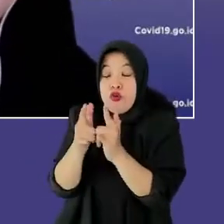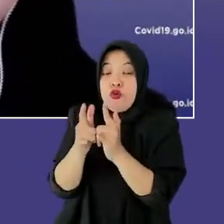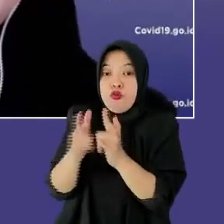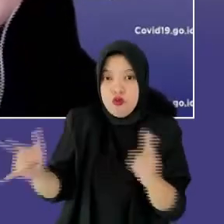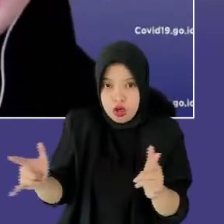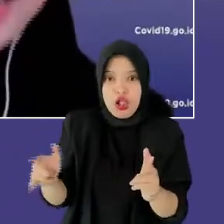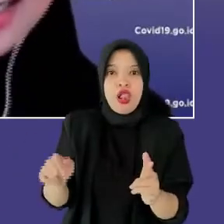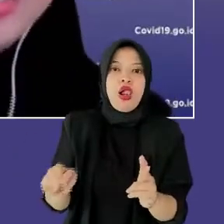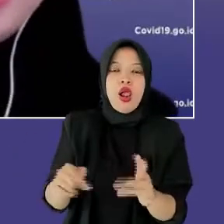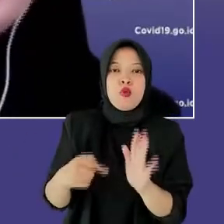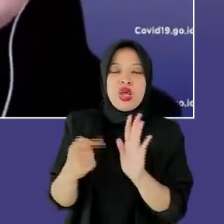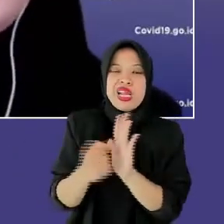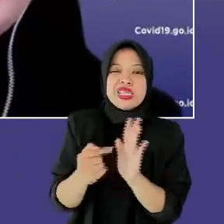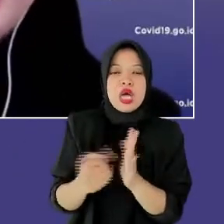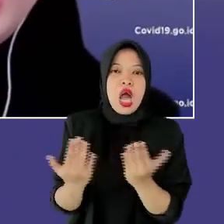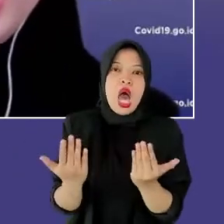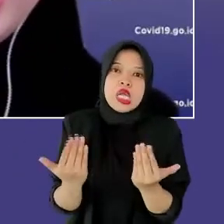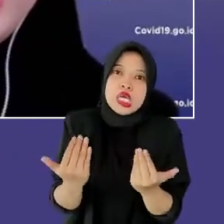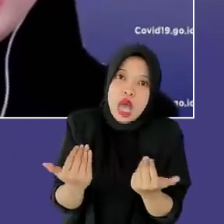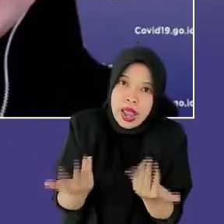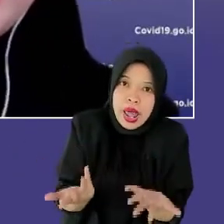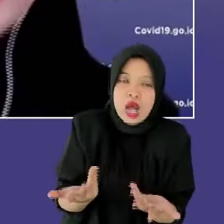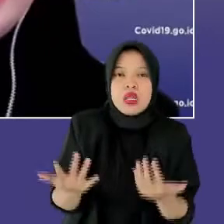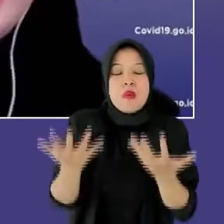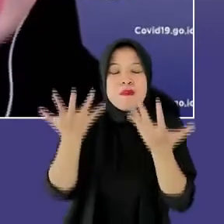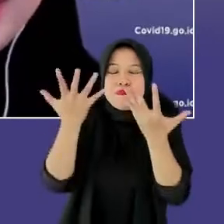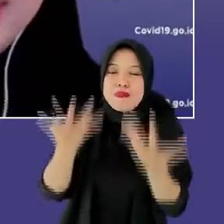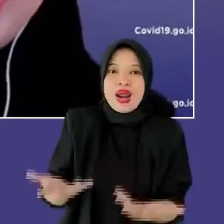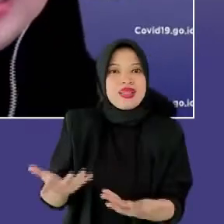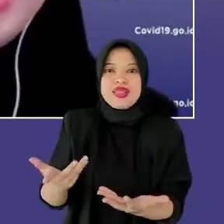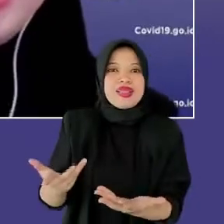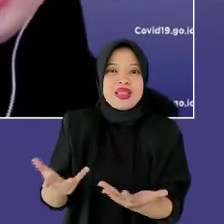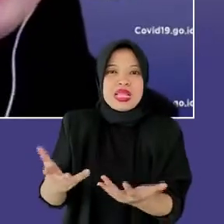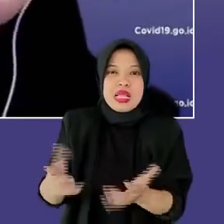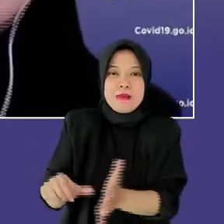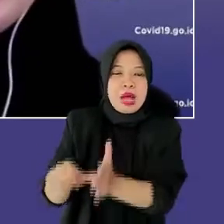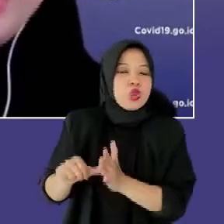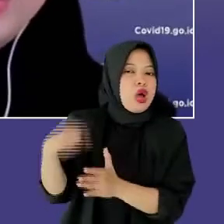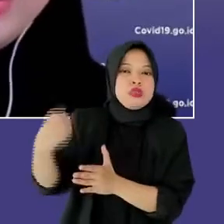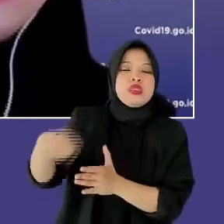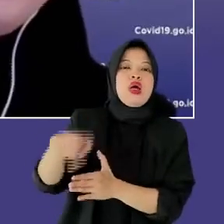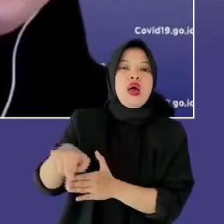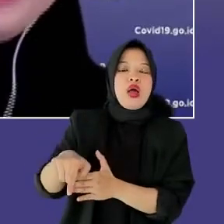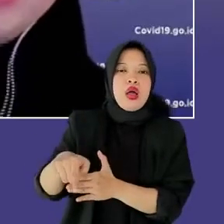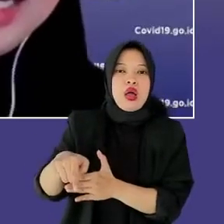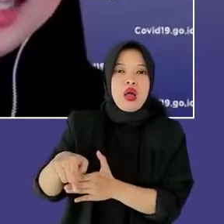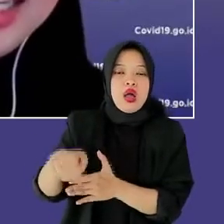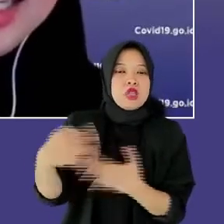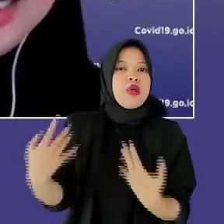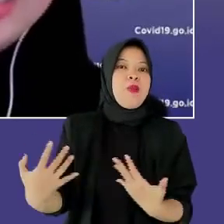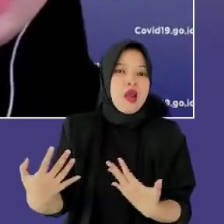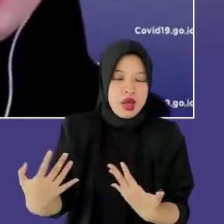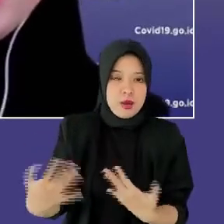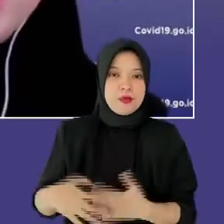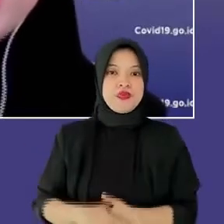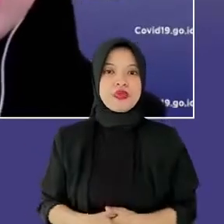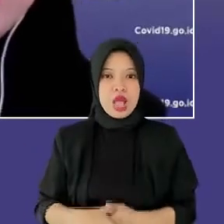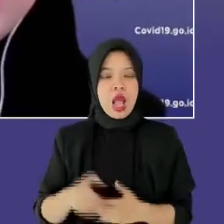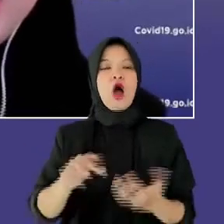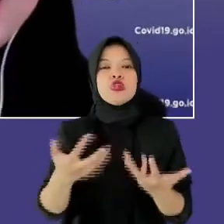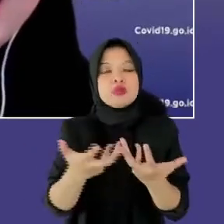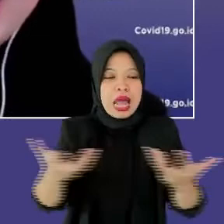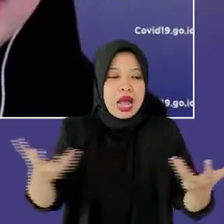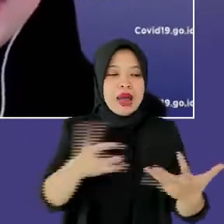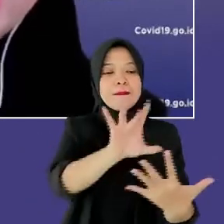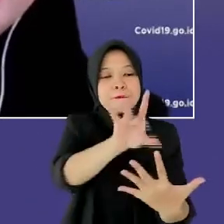penuh, baik dia gejalanya ringan, dia gejalanya sedang dan berat, akhirnya tidak bisa dipisahkan, fatalitas juga menjadi semakin tinggi. Jadi memang